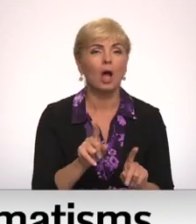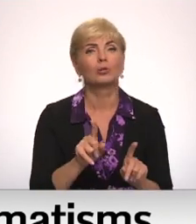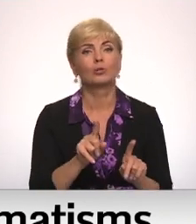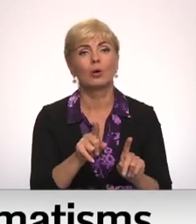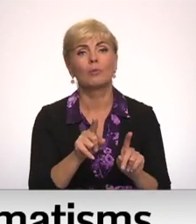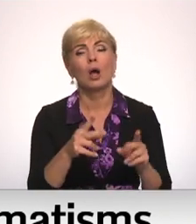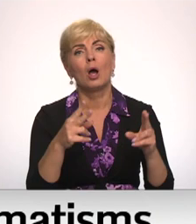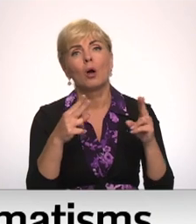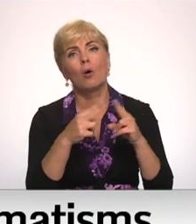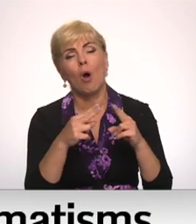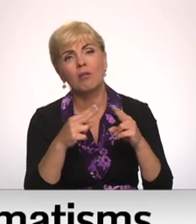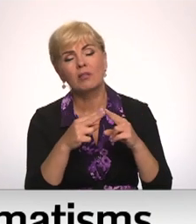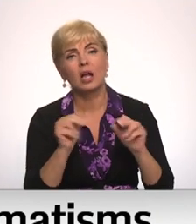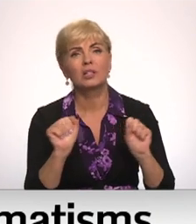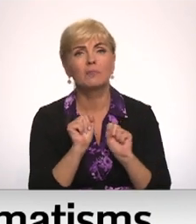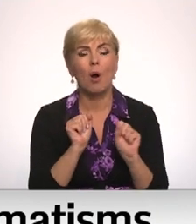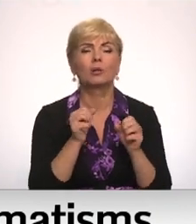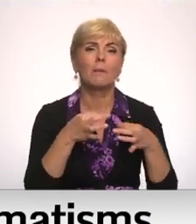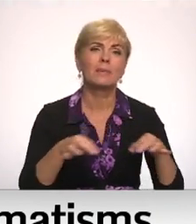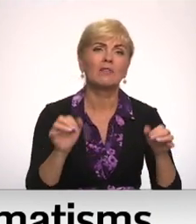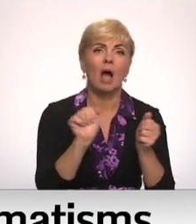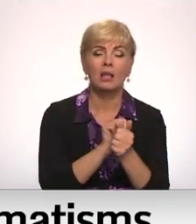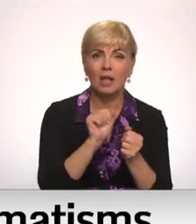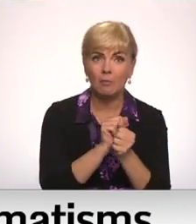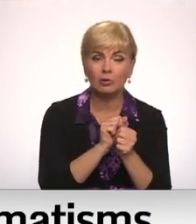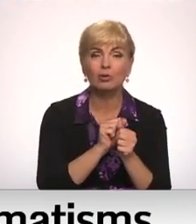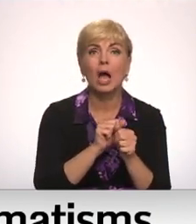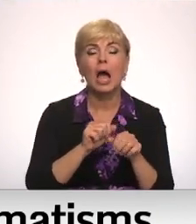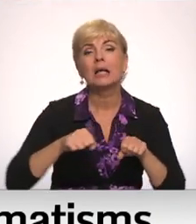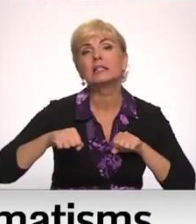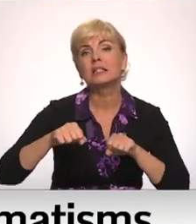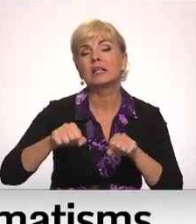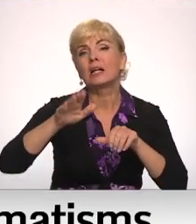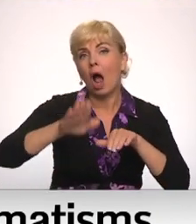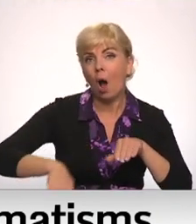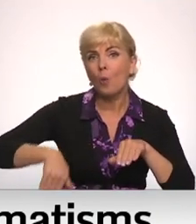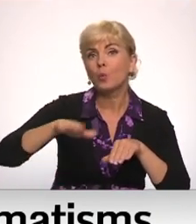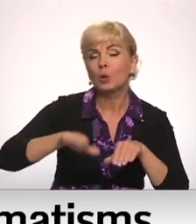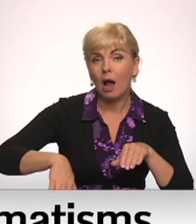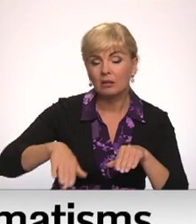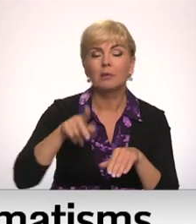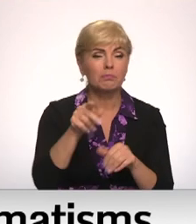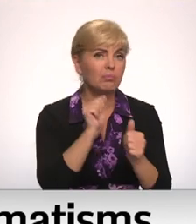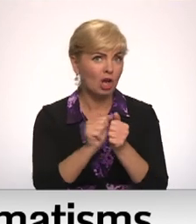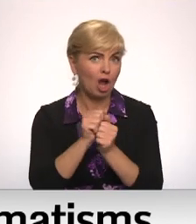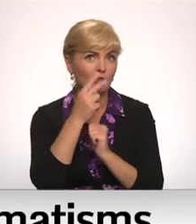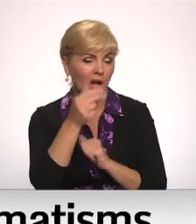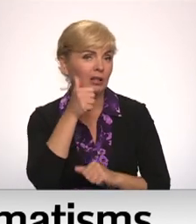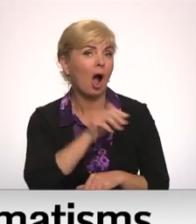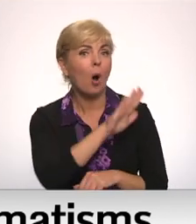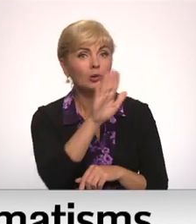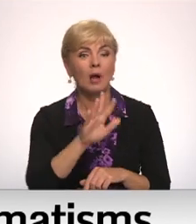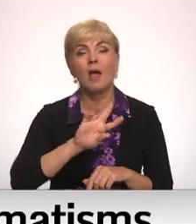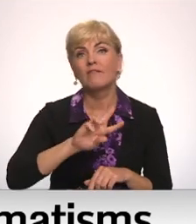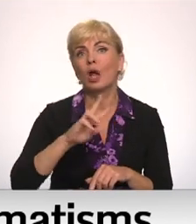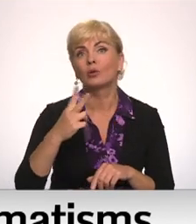kontaktu sportiem vēl brīvā dabā. Elektrisko skrējriteņu ap skūteru braucēja pilsētā manām bieži, un no jau katru dienu vienam vai